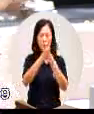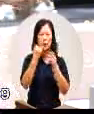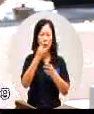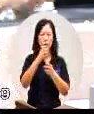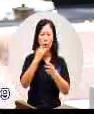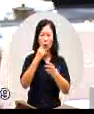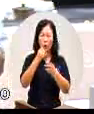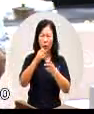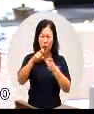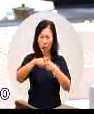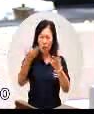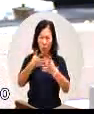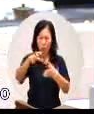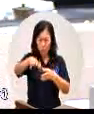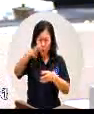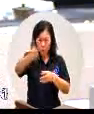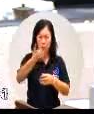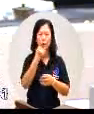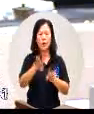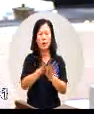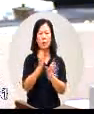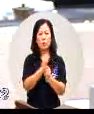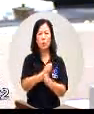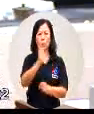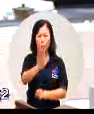样简单的，好，回到第一章，